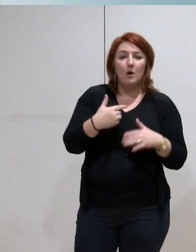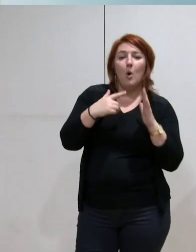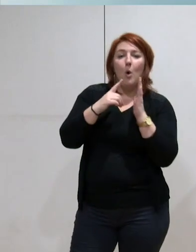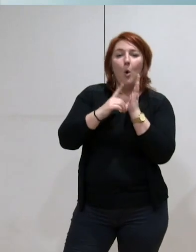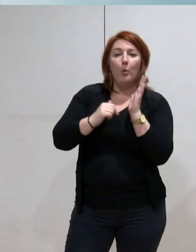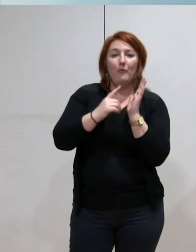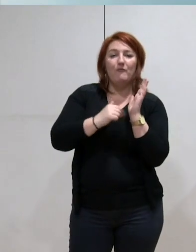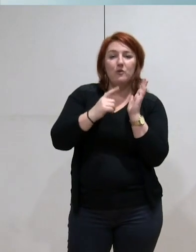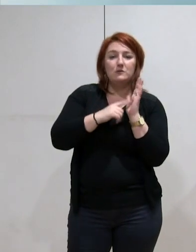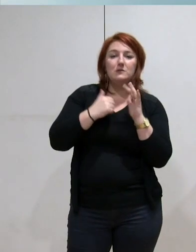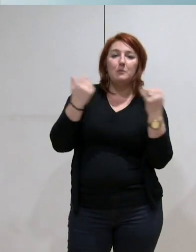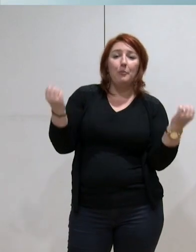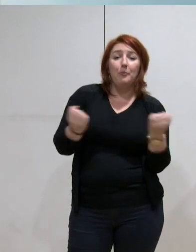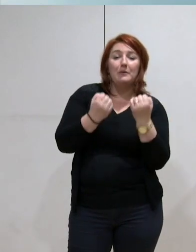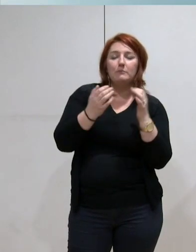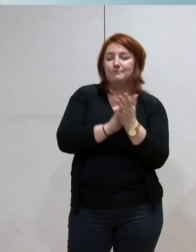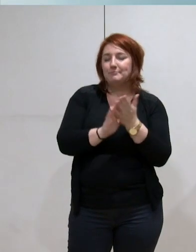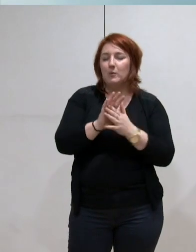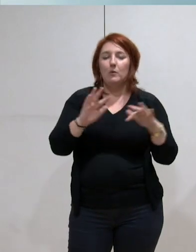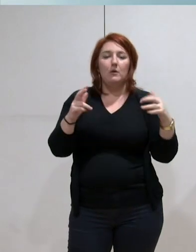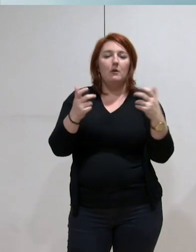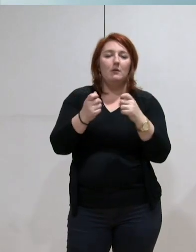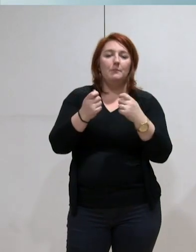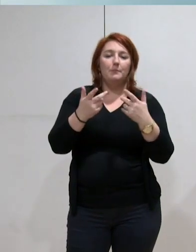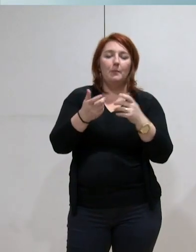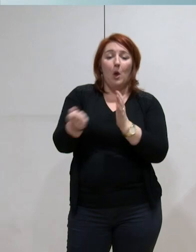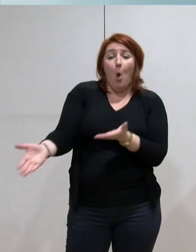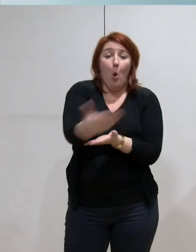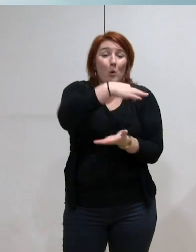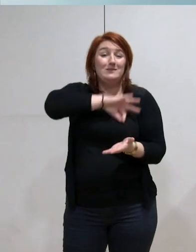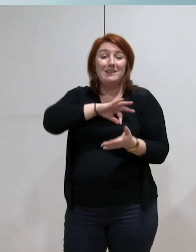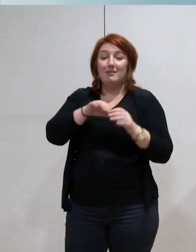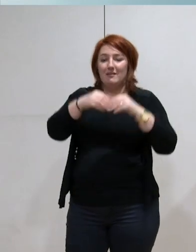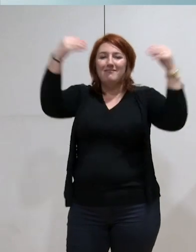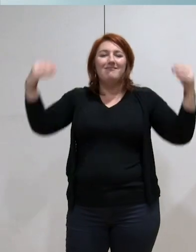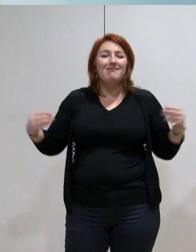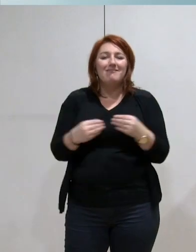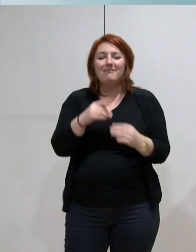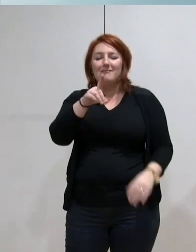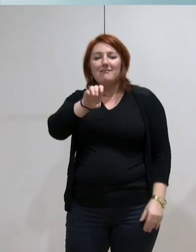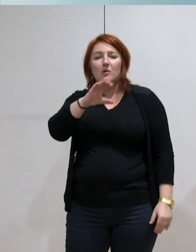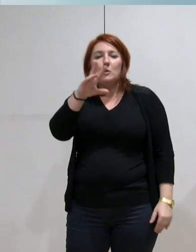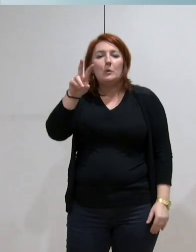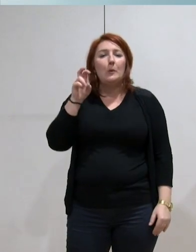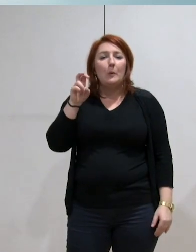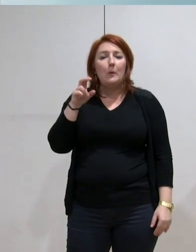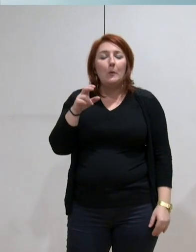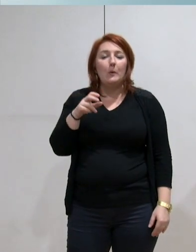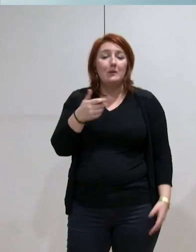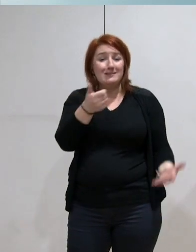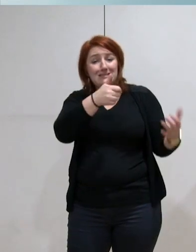aux redevances de publicité des colon maris et des panneaux de CO 650000 € par an on